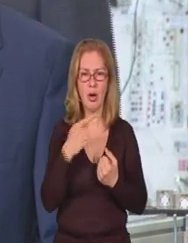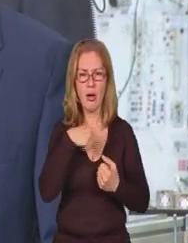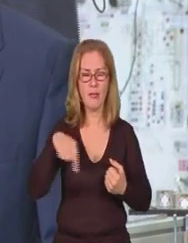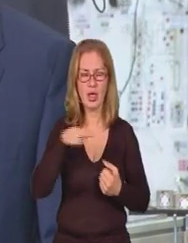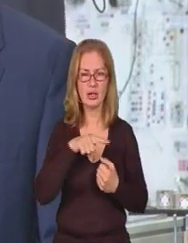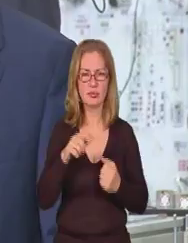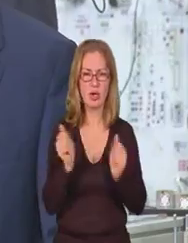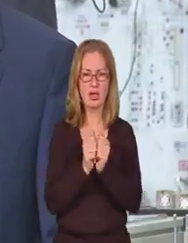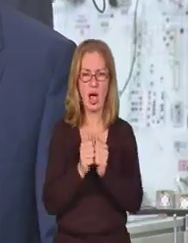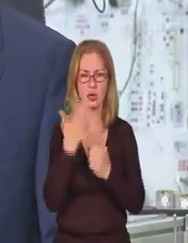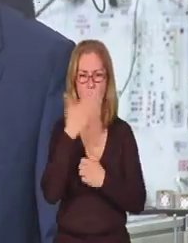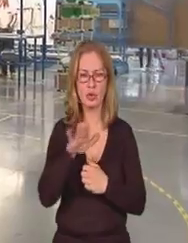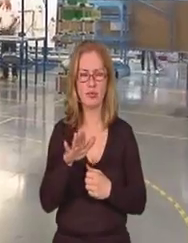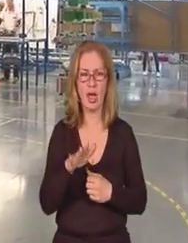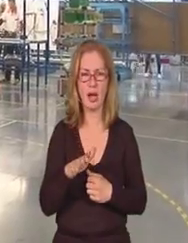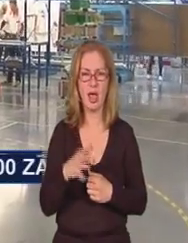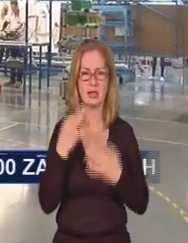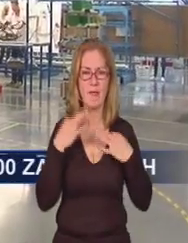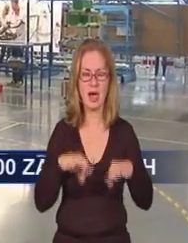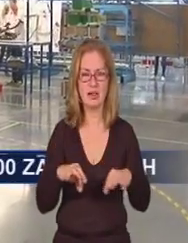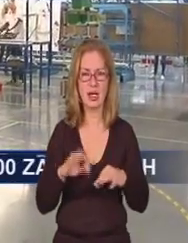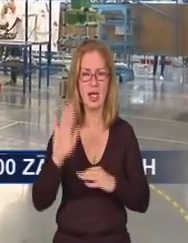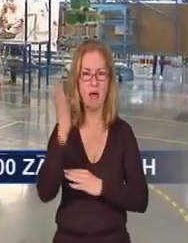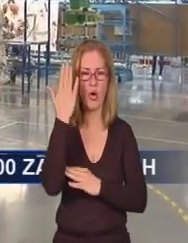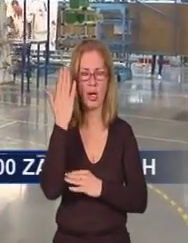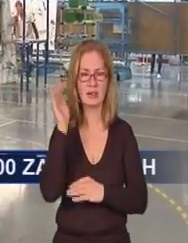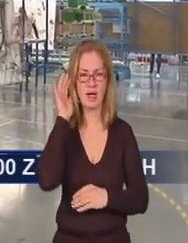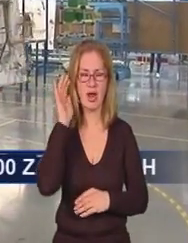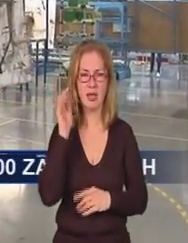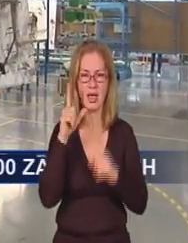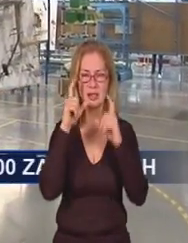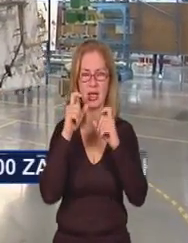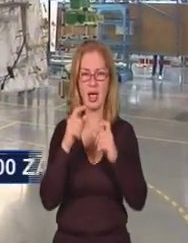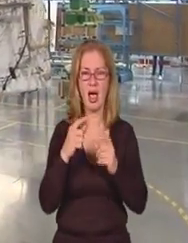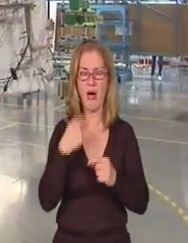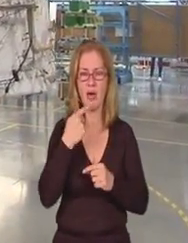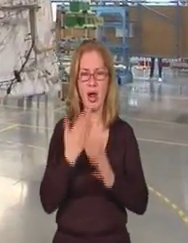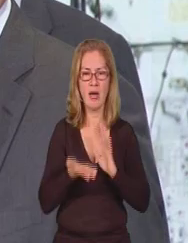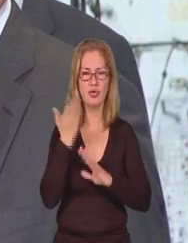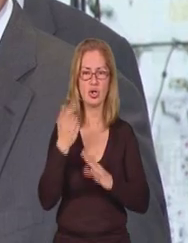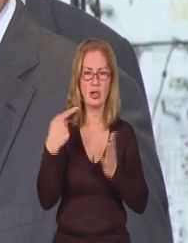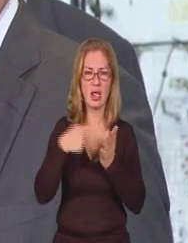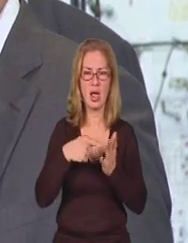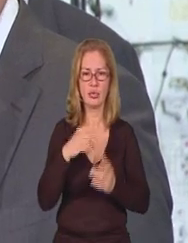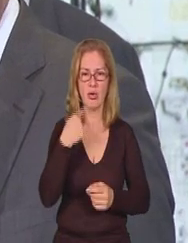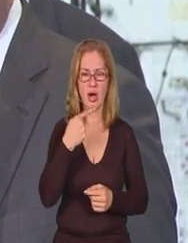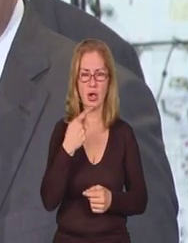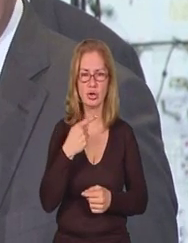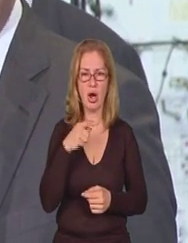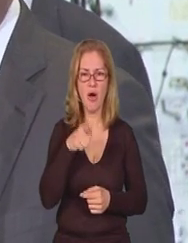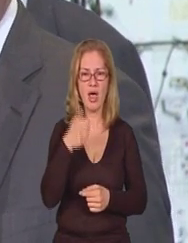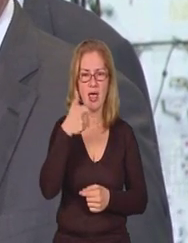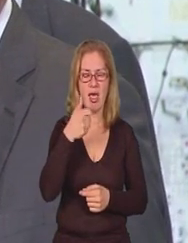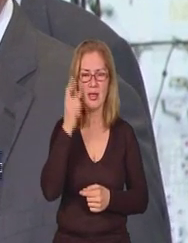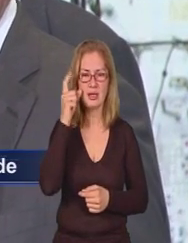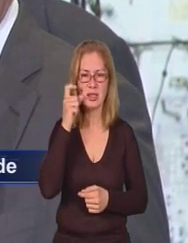mi smo svi zajedno u tome uspeli. Za predsjednika pokrajinske vlade slika govori više od 1000 reči. Ali ovo je samo